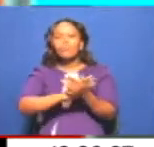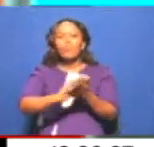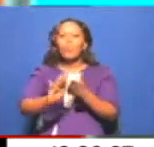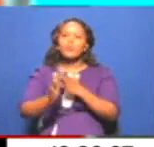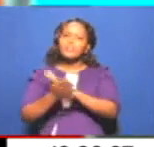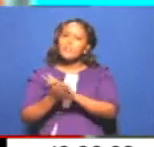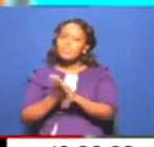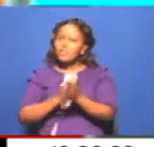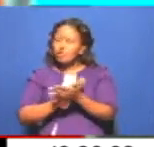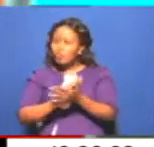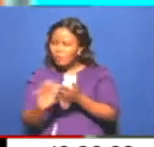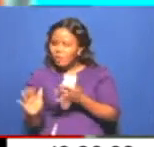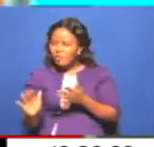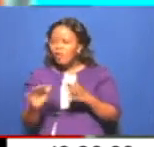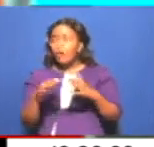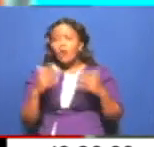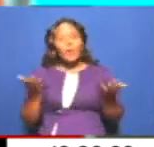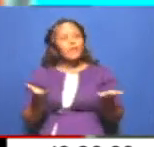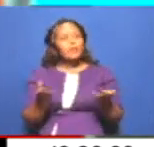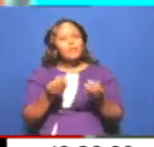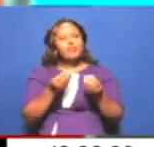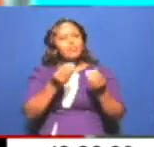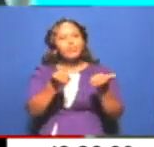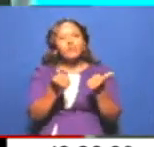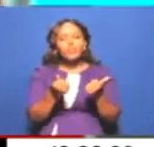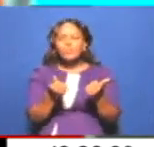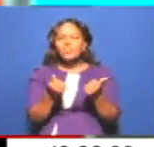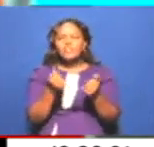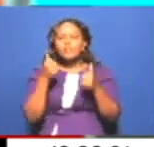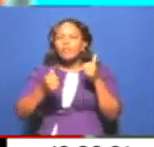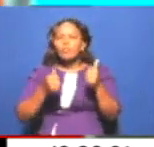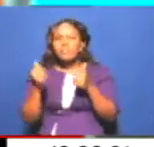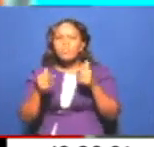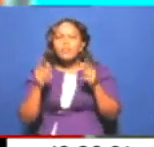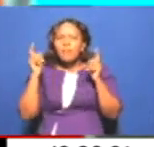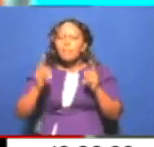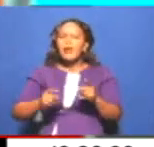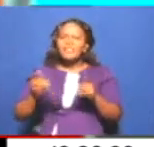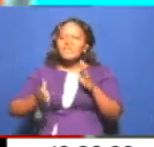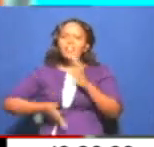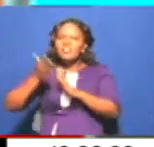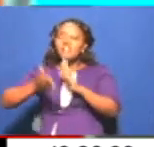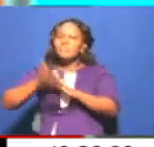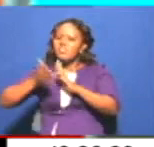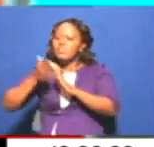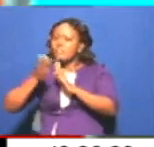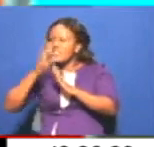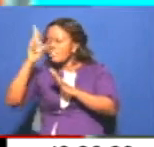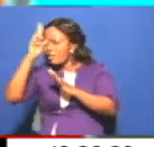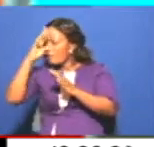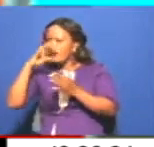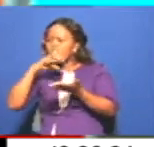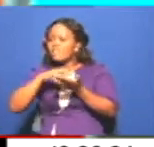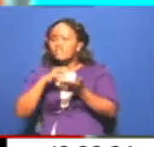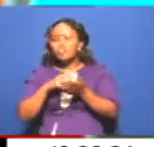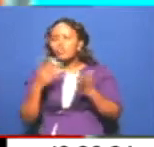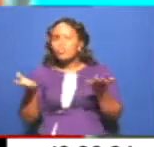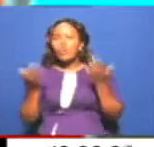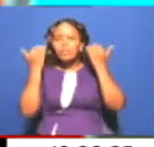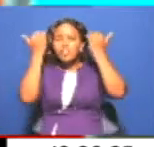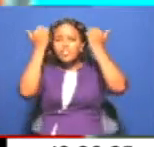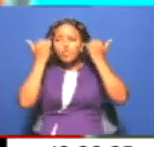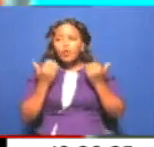Tunaweza pata pengine suluhu pasipo kupeleka ama kukimiza mtu police station ama kupeleka mtu pengine mahakamani, kwa